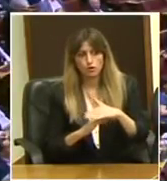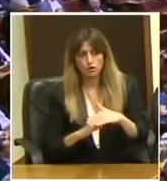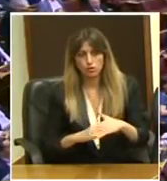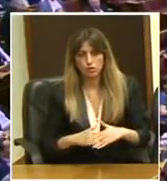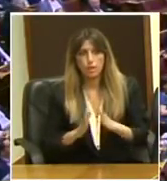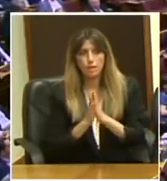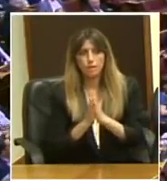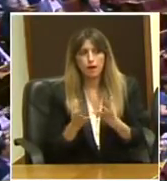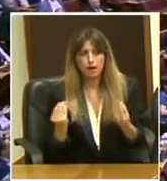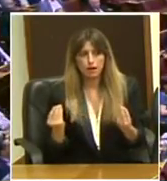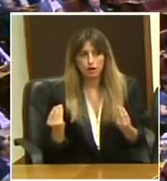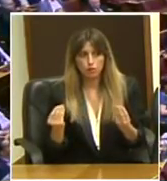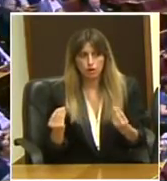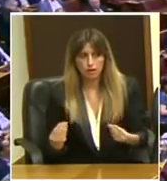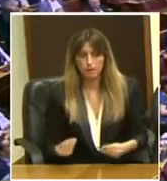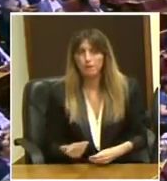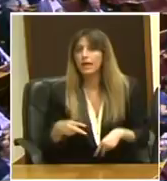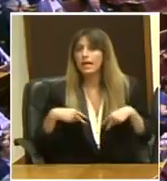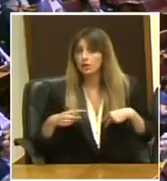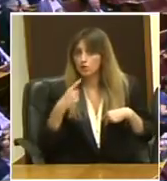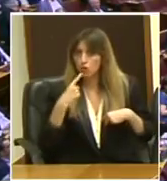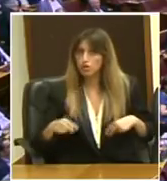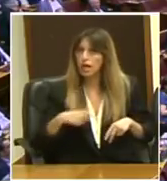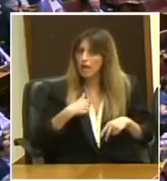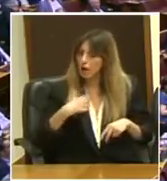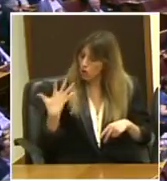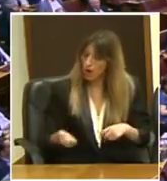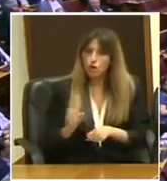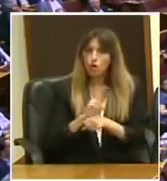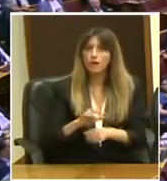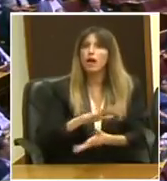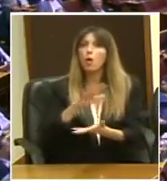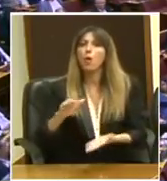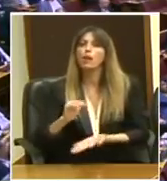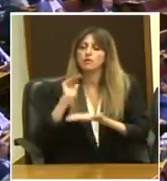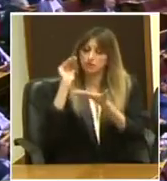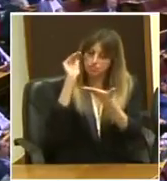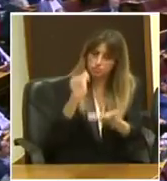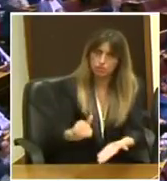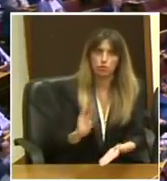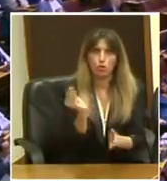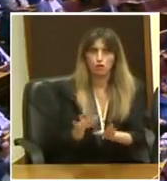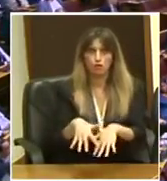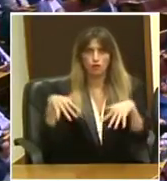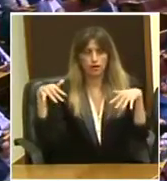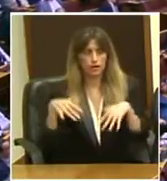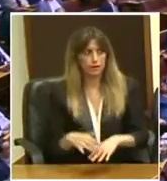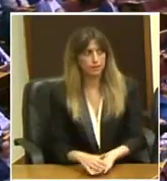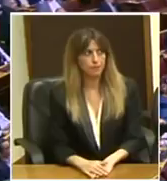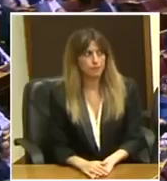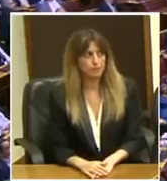δεν γνωρίζετε. Αυτά στο κόμμα σας. Εγώ έχω ελευθερία στον χώρο που είμαι. Λοιπόν. Κύριε Κοντζιά, παρακαλώ, μην